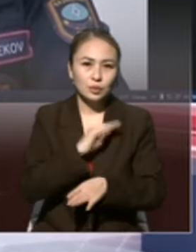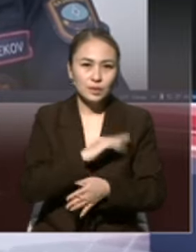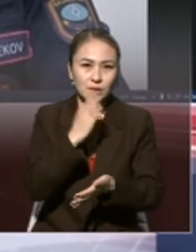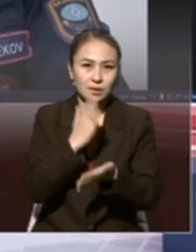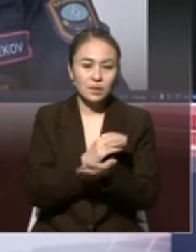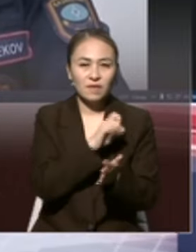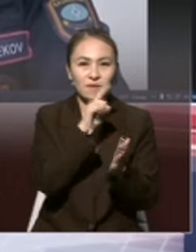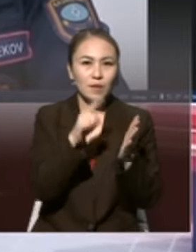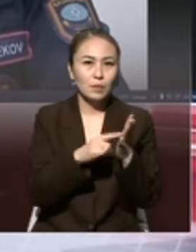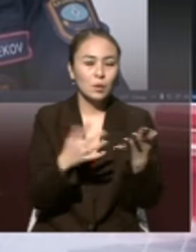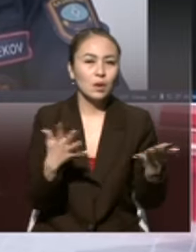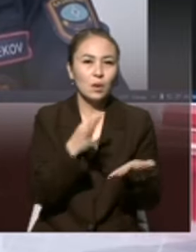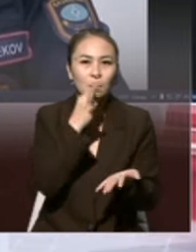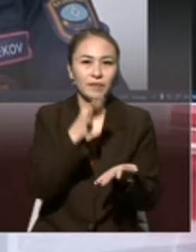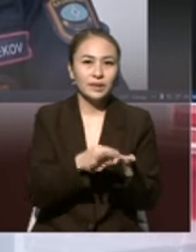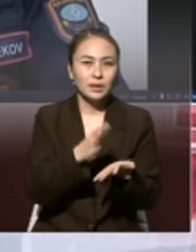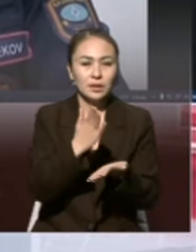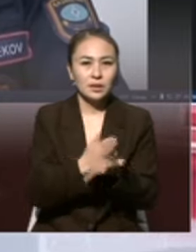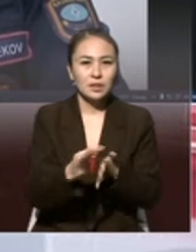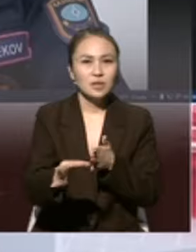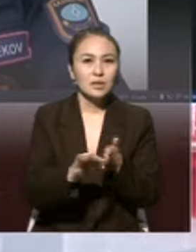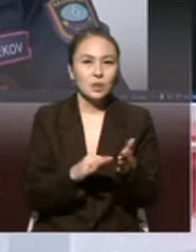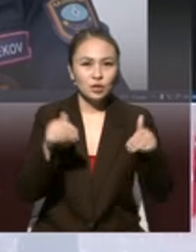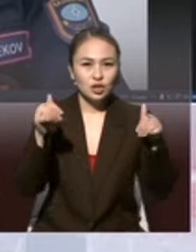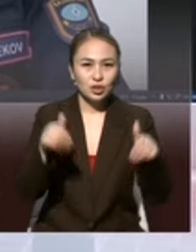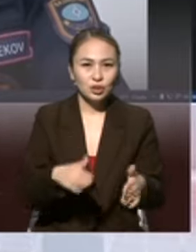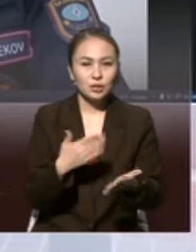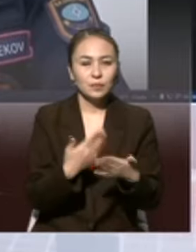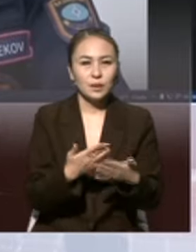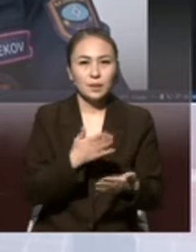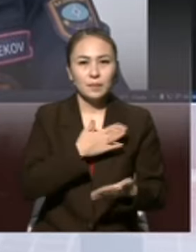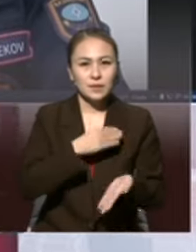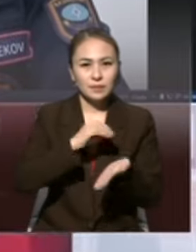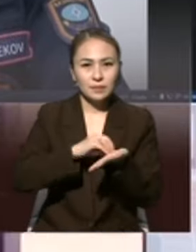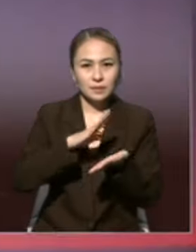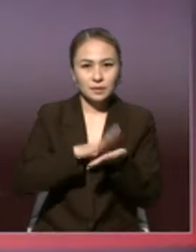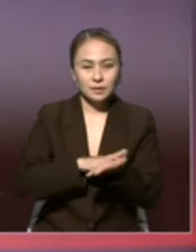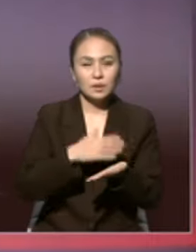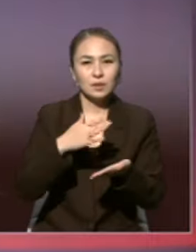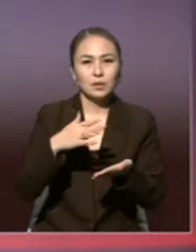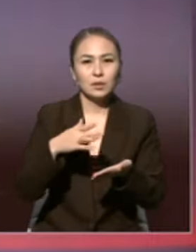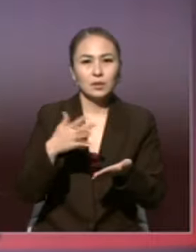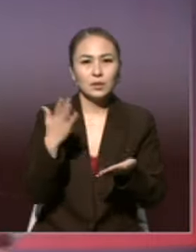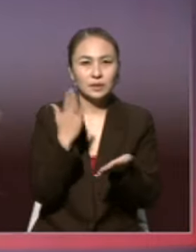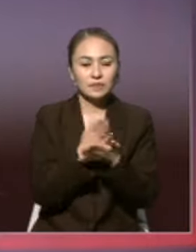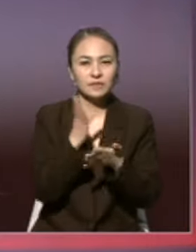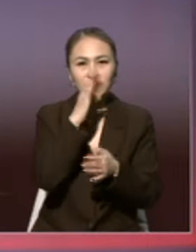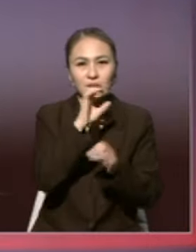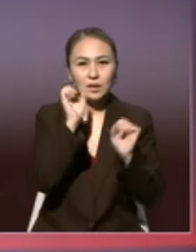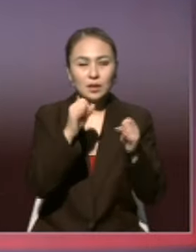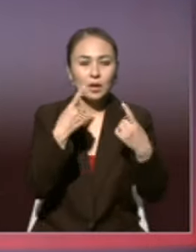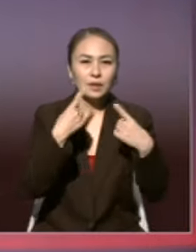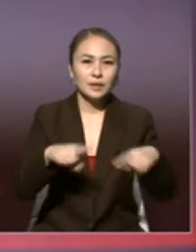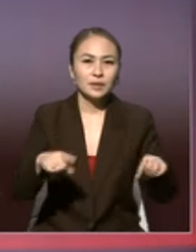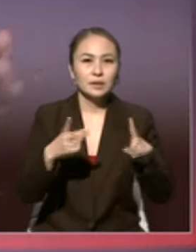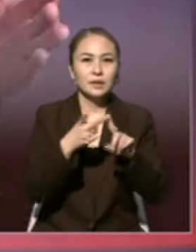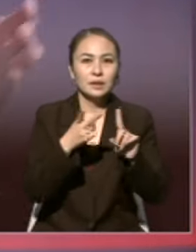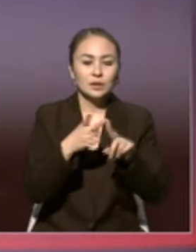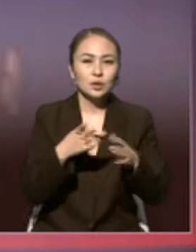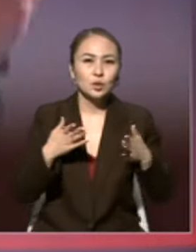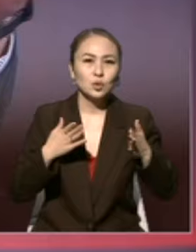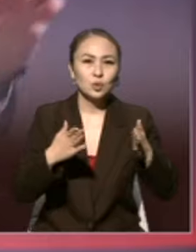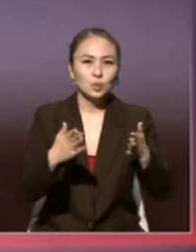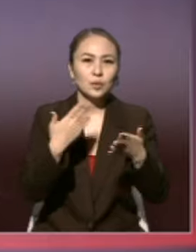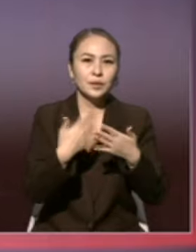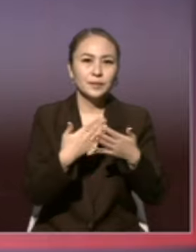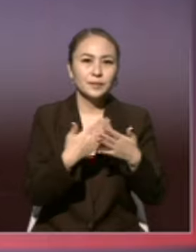бар, соның бәріне жауап беріп, лезде соны шешіп, өзімізге жазып алып, ондай да мүмкіншілік бар. Одан басқа екінші жол, анау